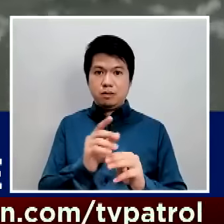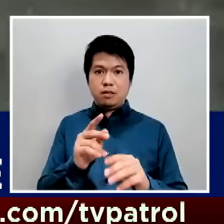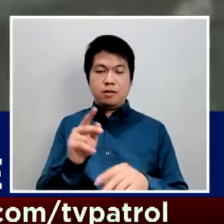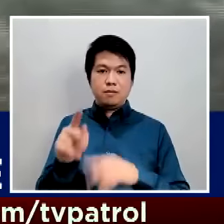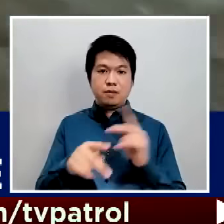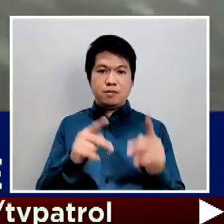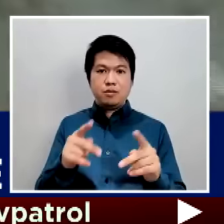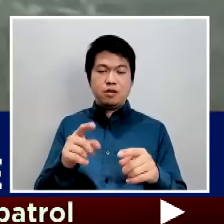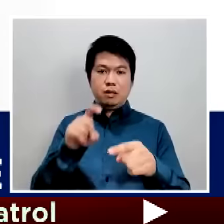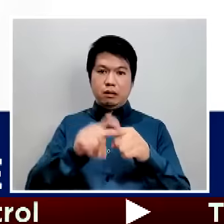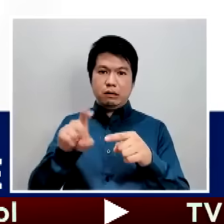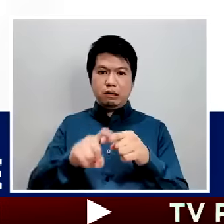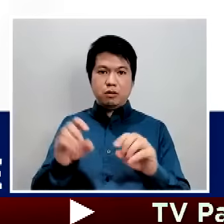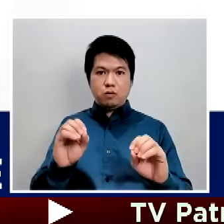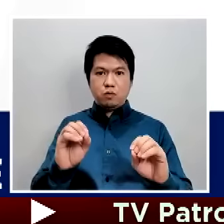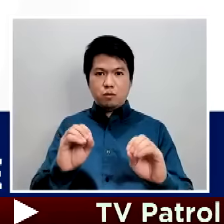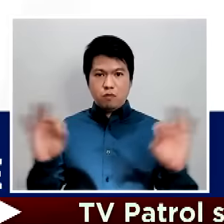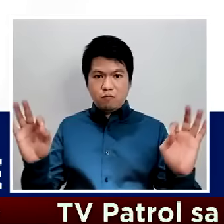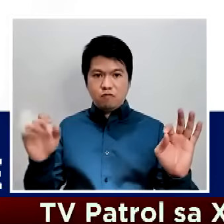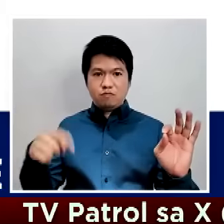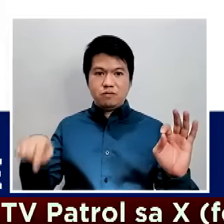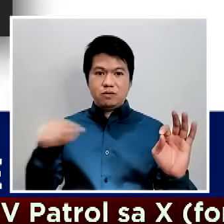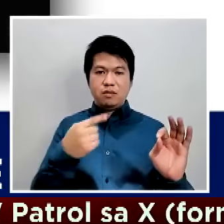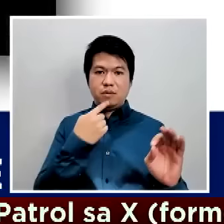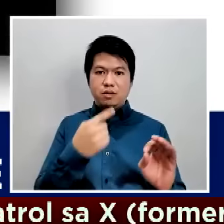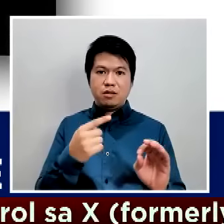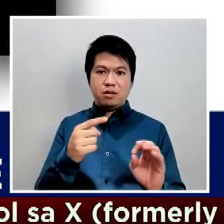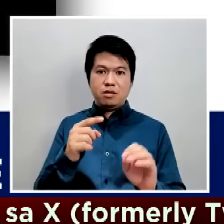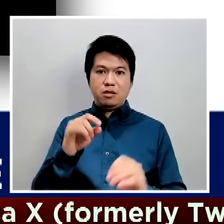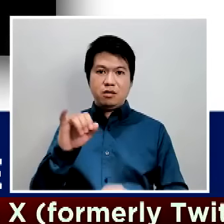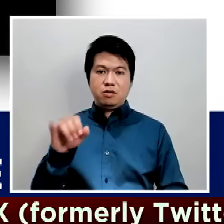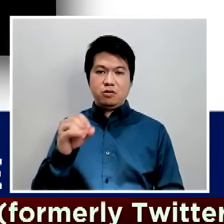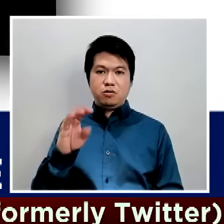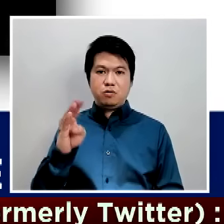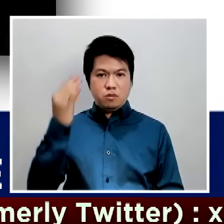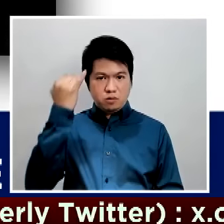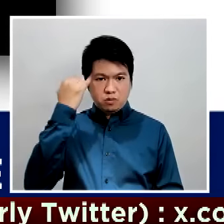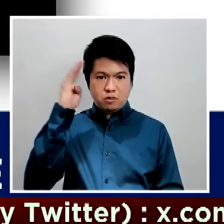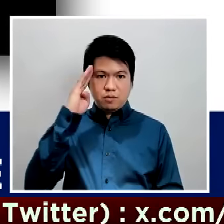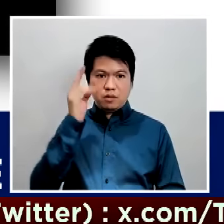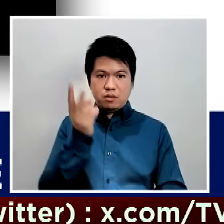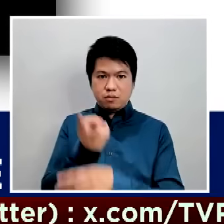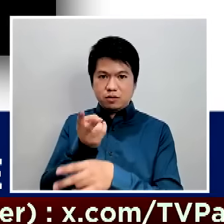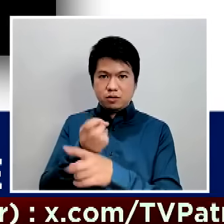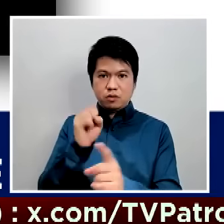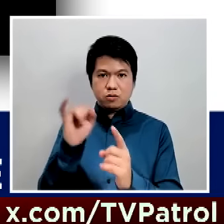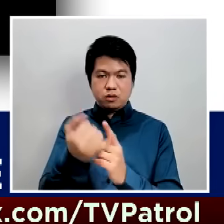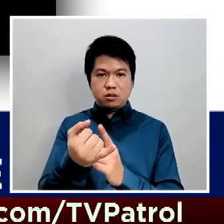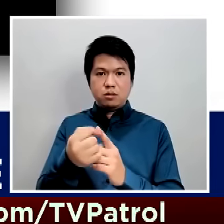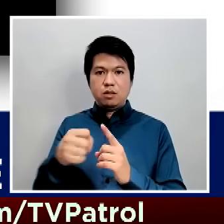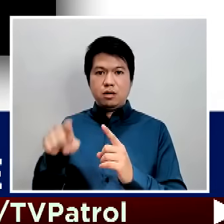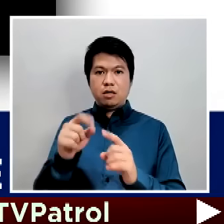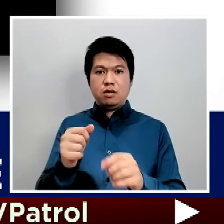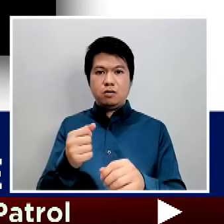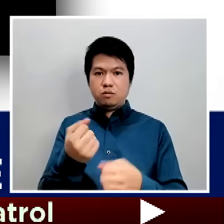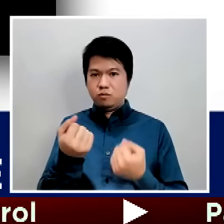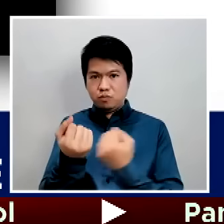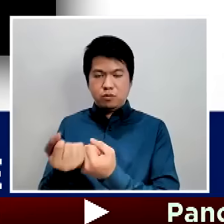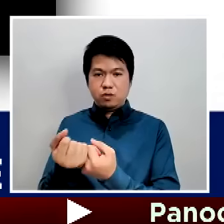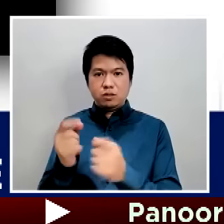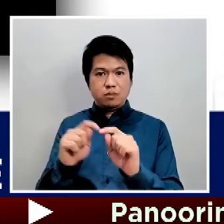kuryente. Ayon naman kay US President Joe Biden, nakabantay siya sa sitwasyon at handa ring sumuporta ang kanyang team sa mga